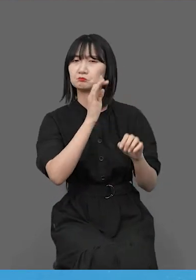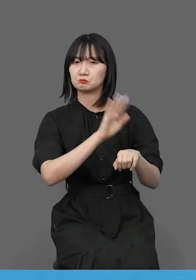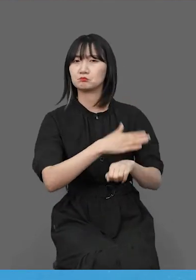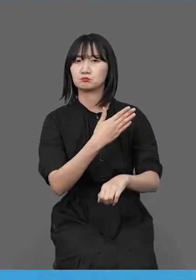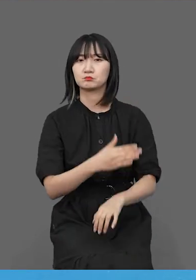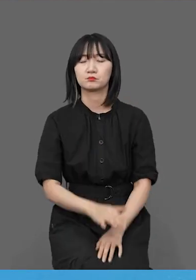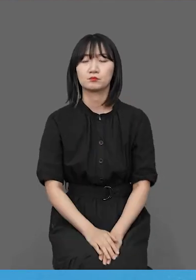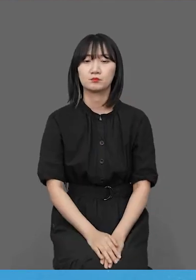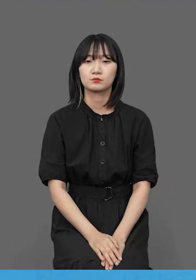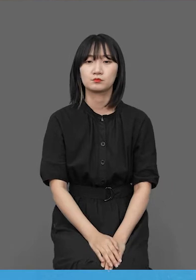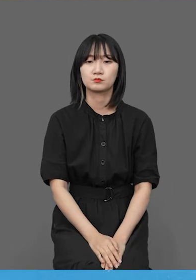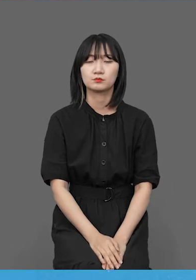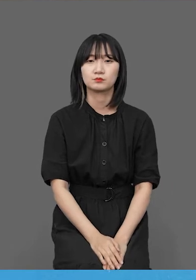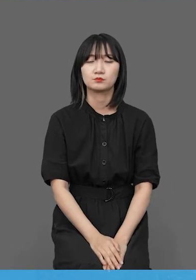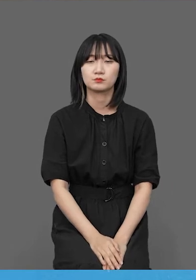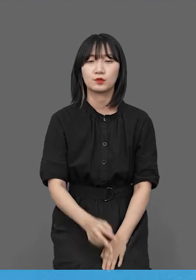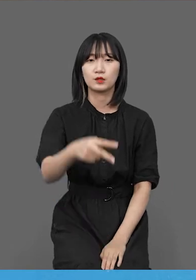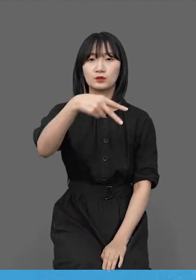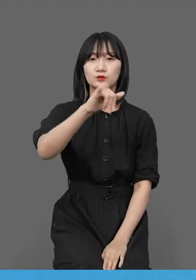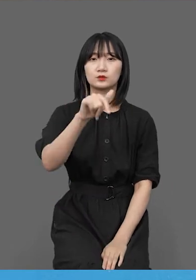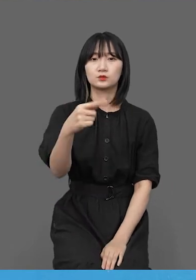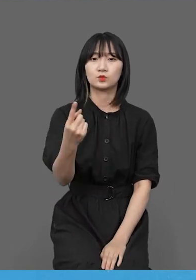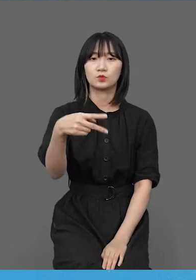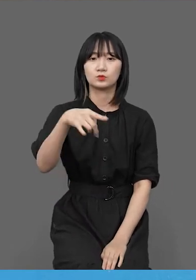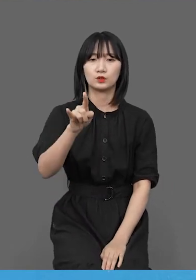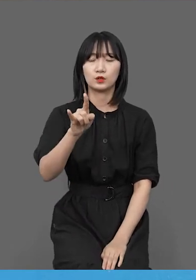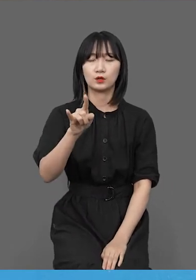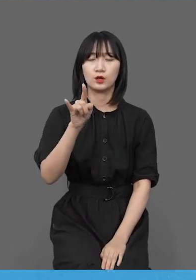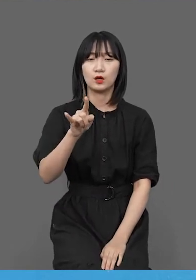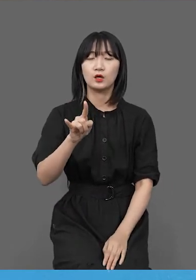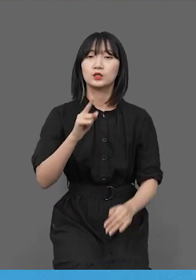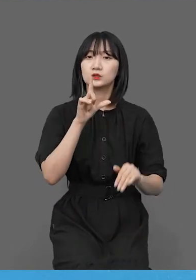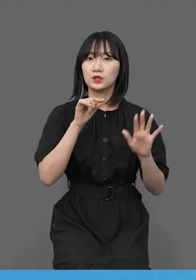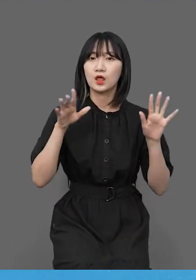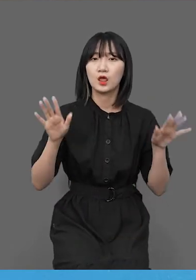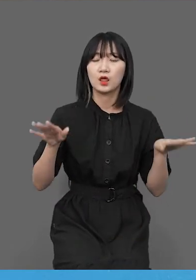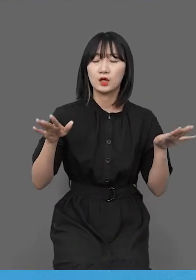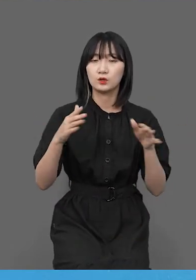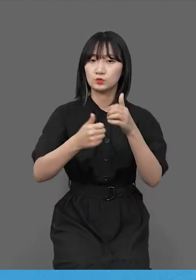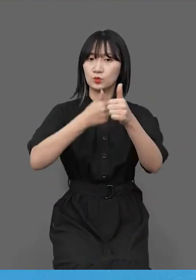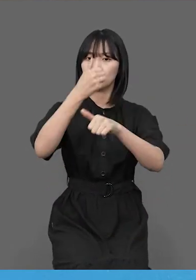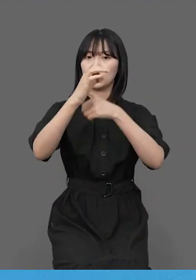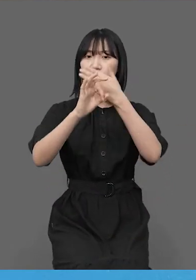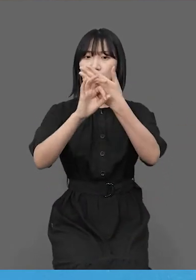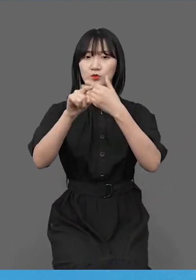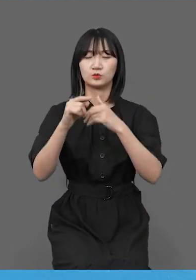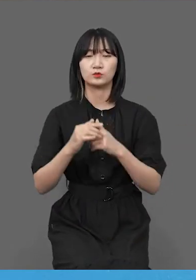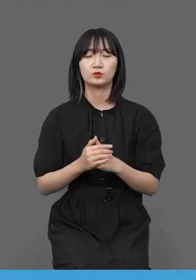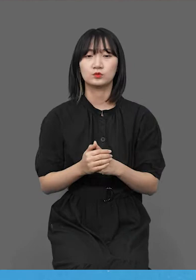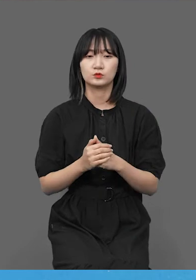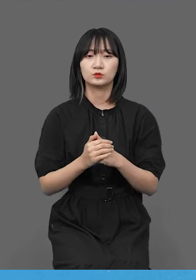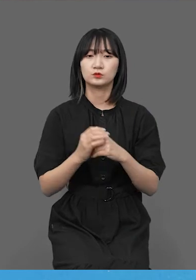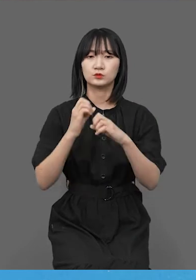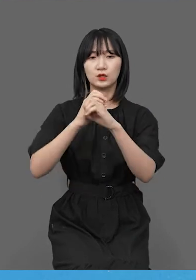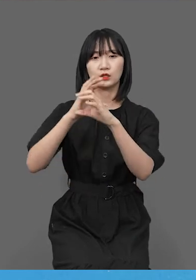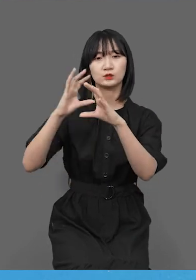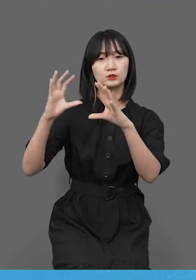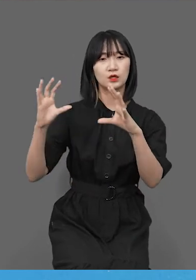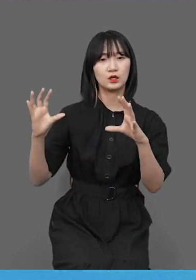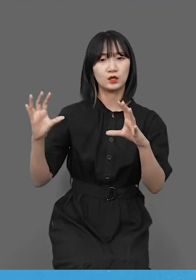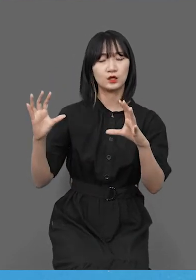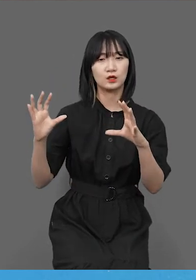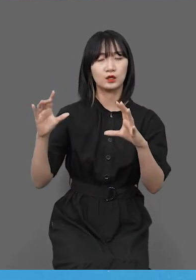이런 얘기죠. 정말 시조새가 새들의 조상이라면 저런 형태, 저런 상상도에 나올